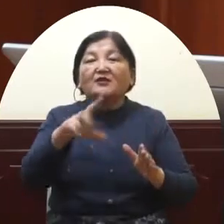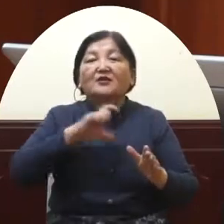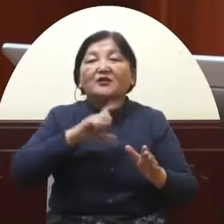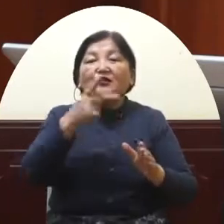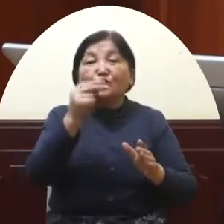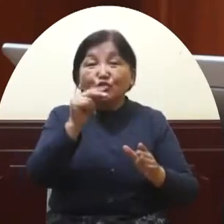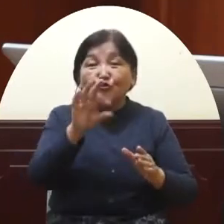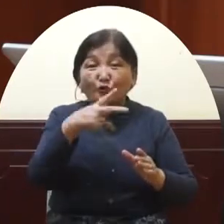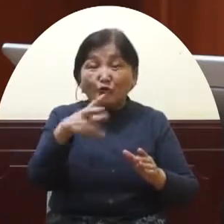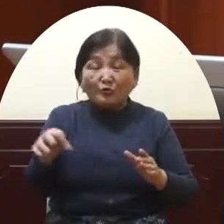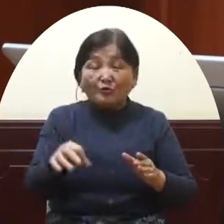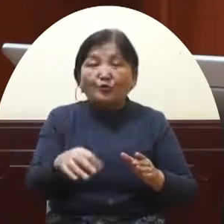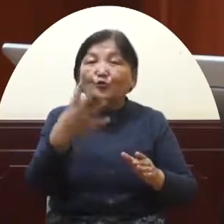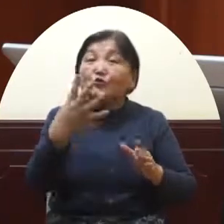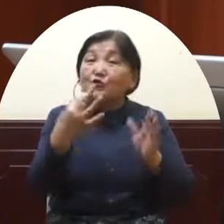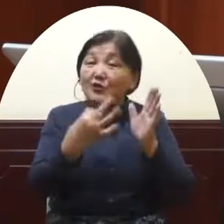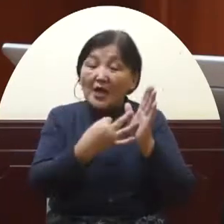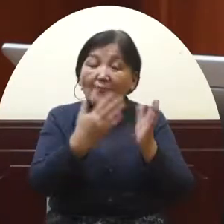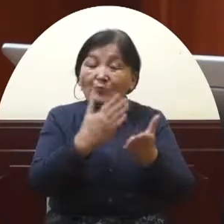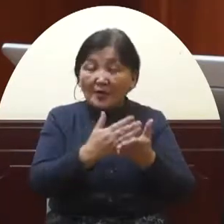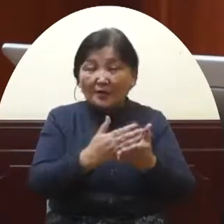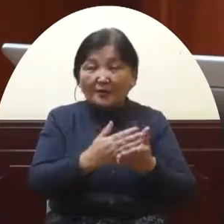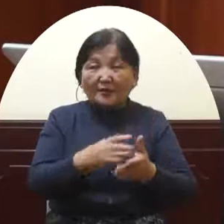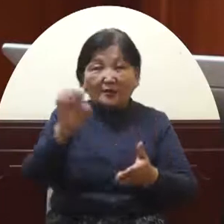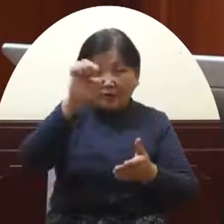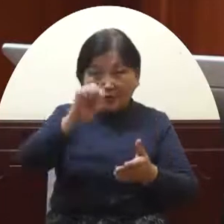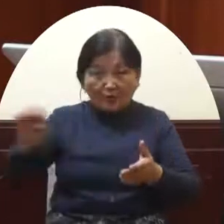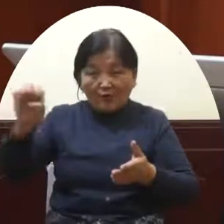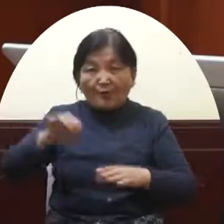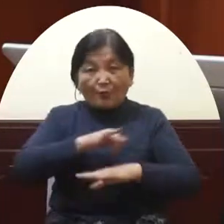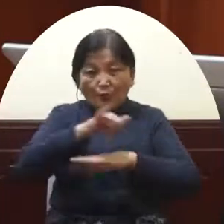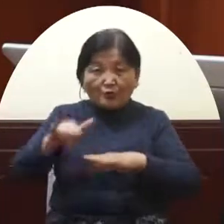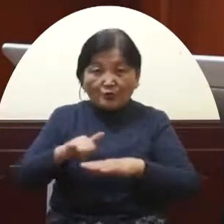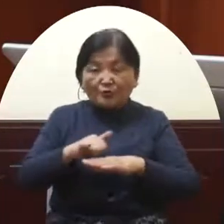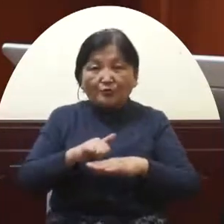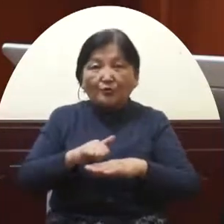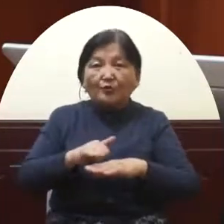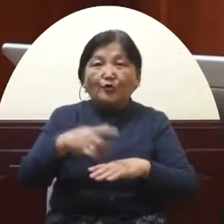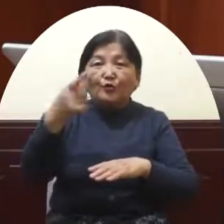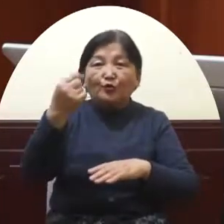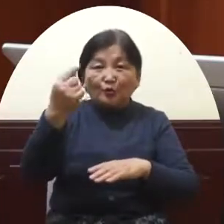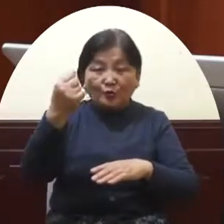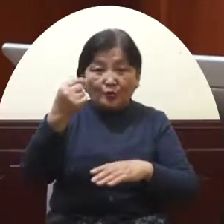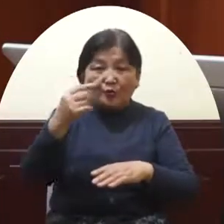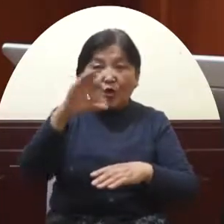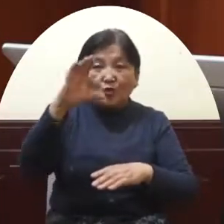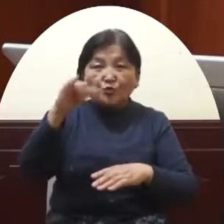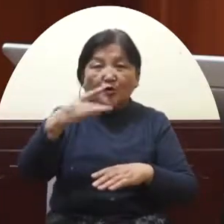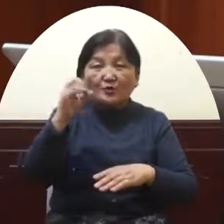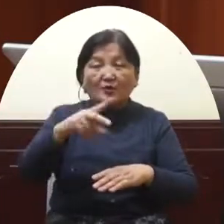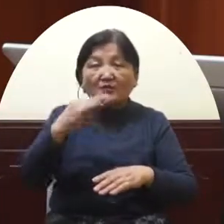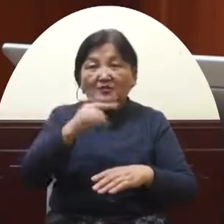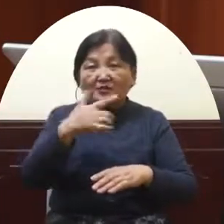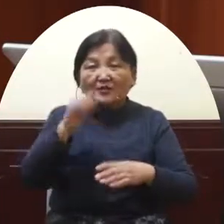А гэтэл Европын улс орнууд хэвлийн эрхчлөлөг одоо төлбөртэй сурчлагыг сонгуулийн үеэр төлбөртэй сурчлагыг